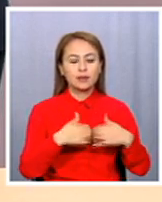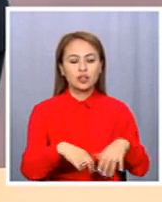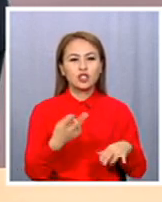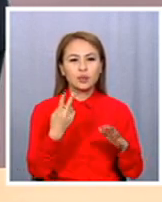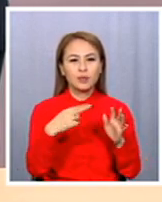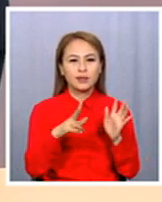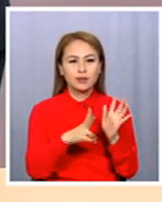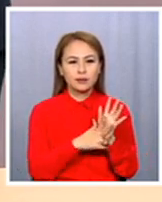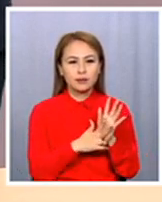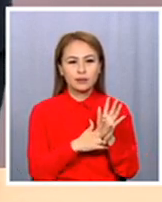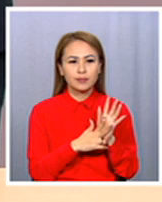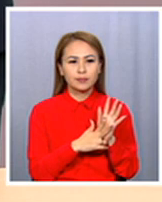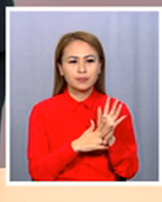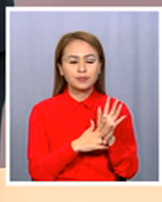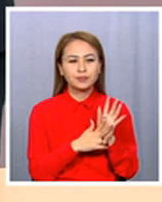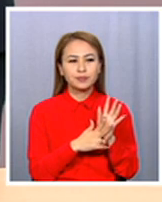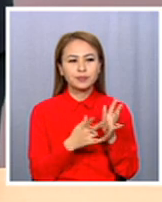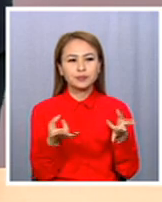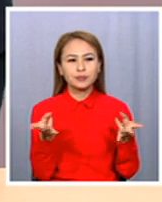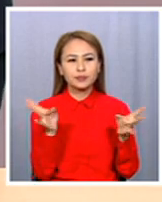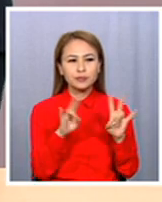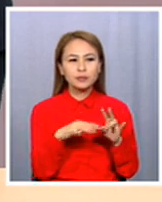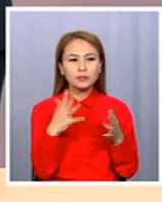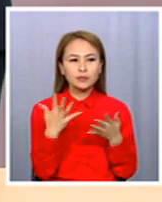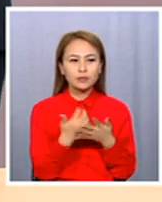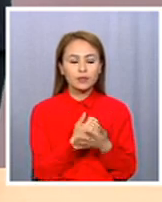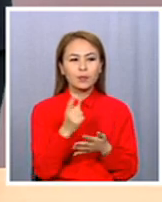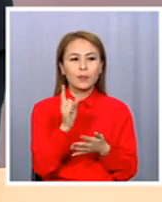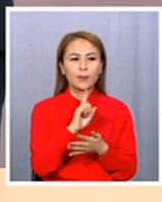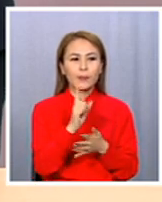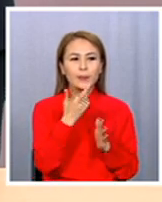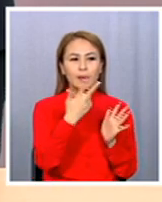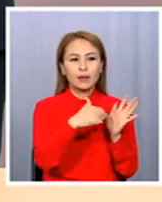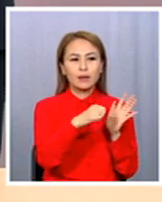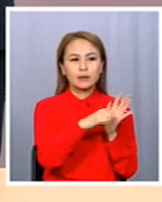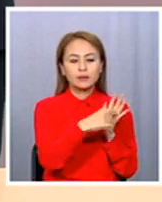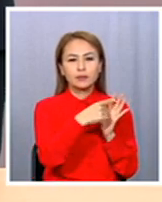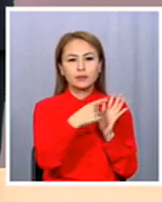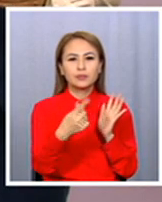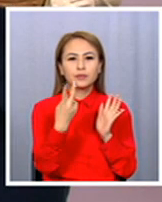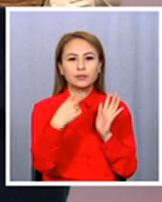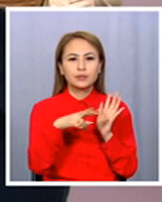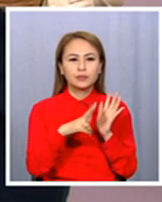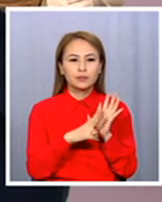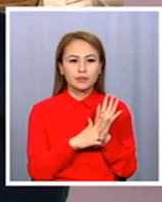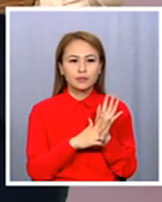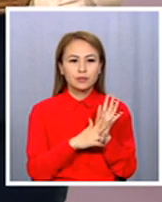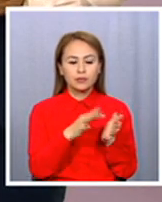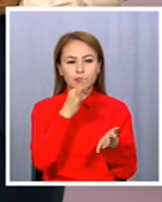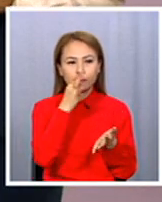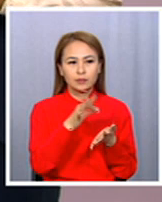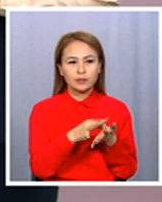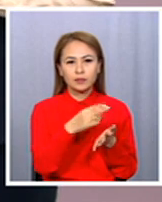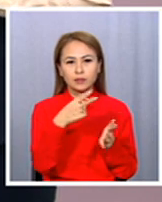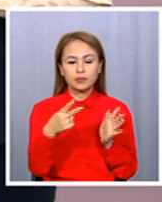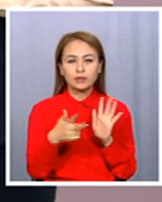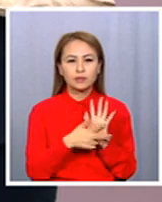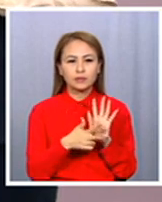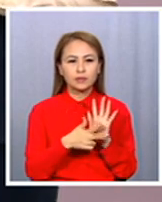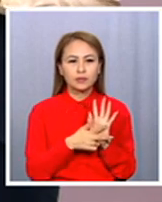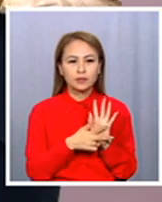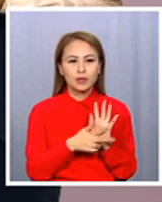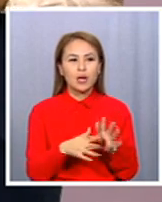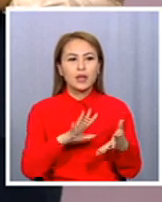екен. Ал қалған табу үшін 36-дан 28-ді азайтамыз. Мәні 8-ге тең.